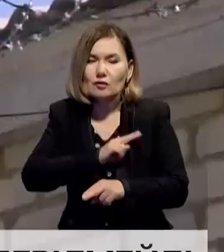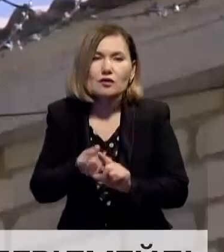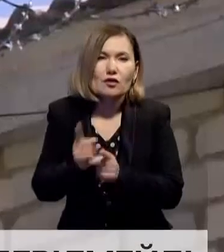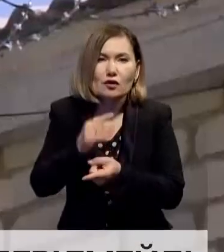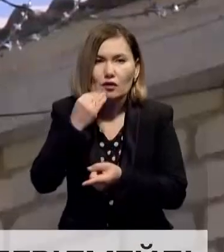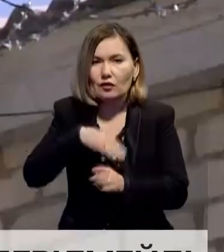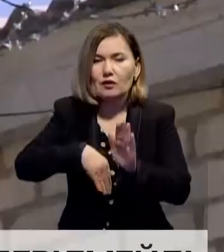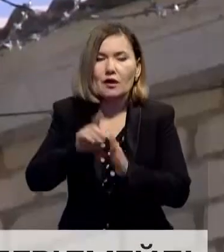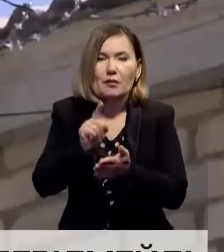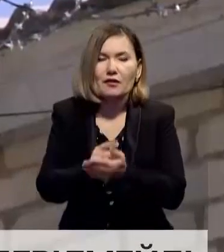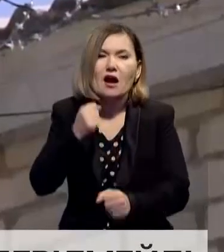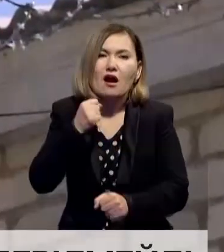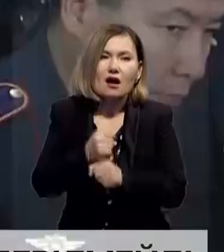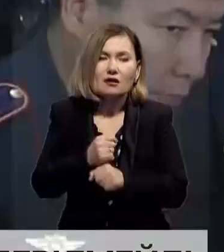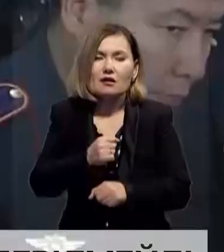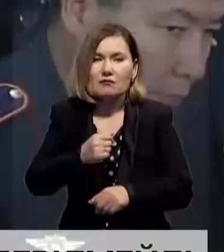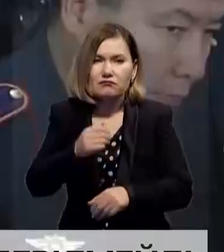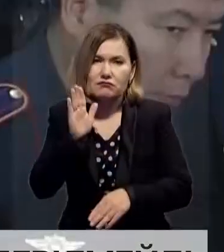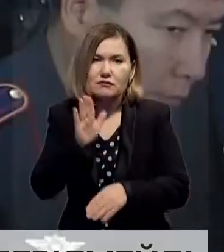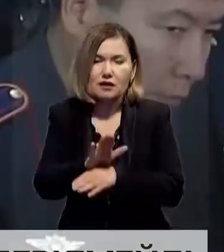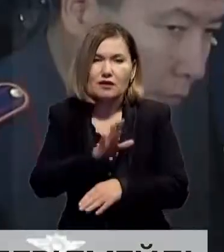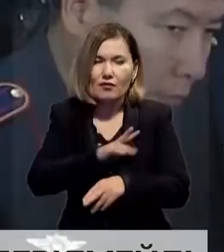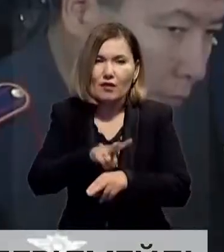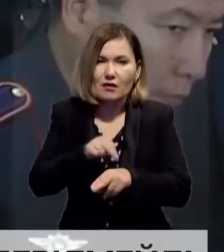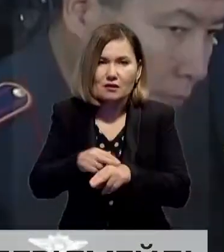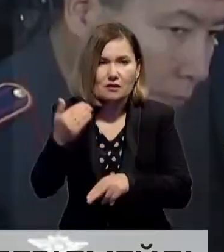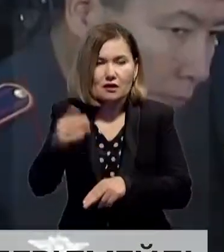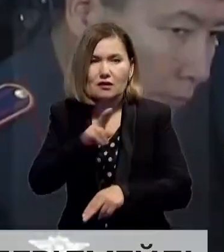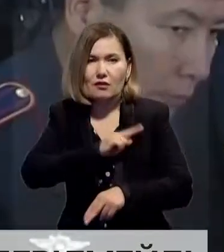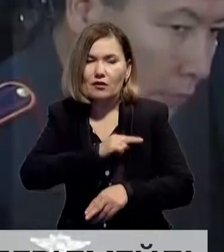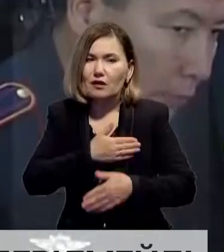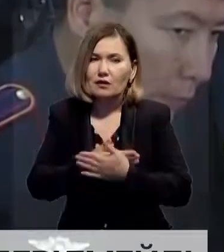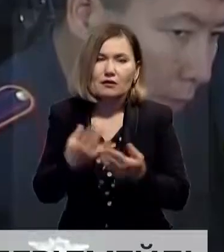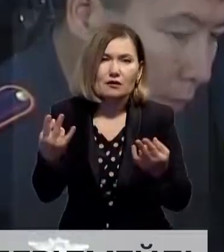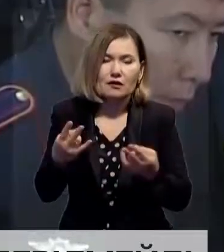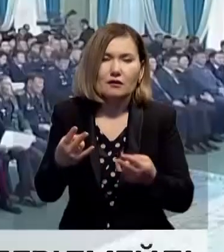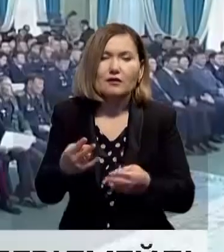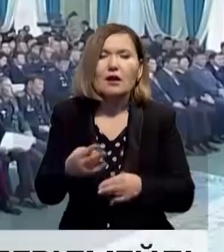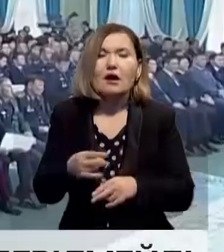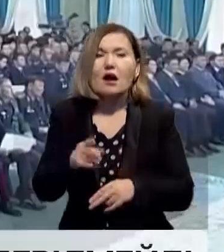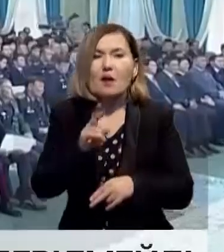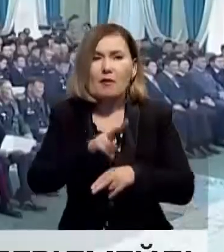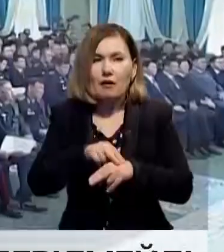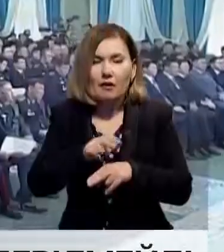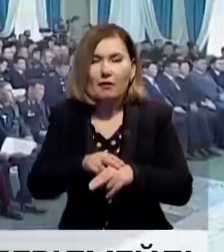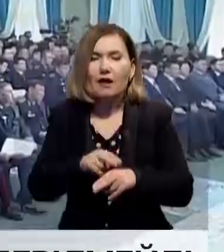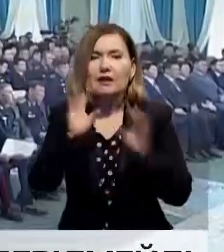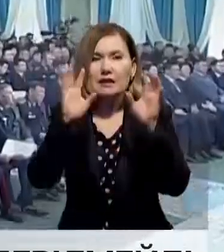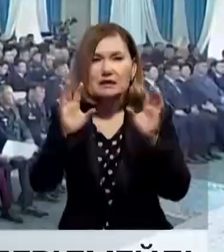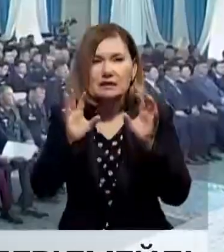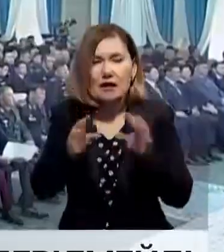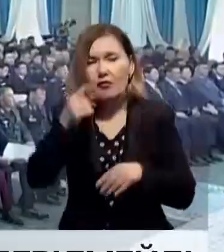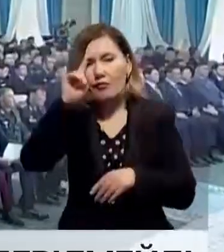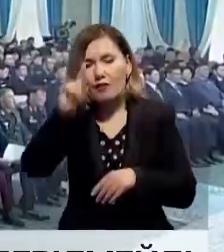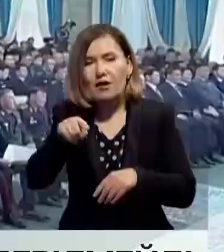Мемлекет басшысы қатаң ескертті. Тәртіп бұзушылармен заң аясында сөйлесу қажет. Адамды